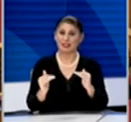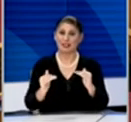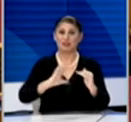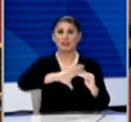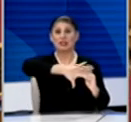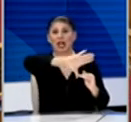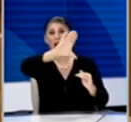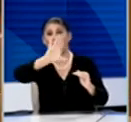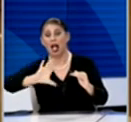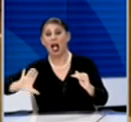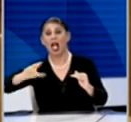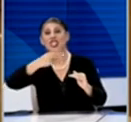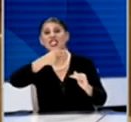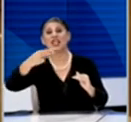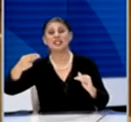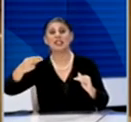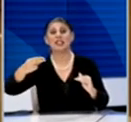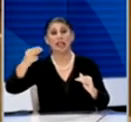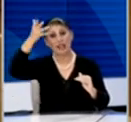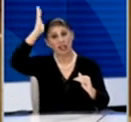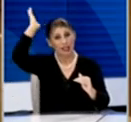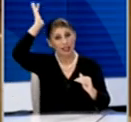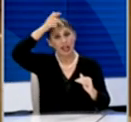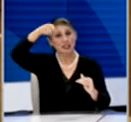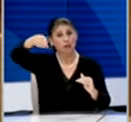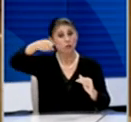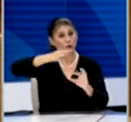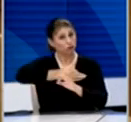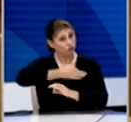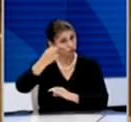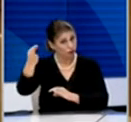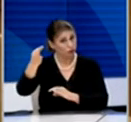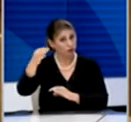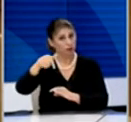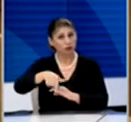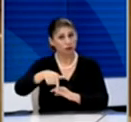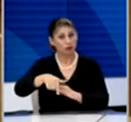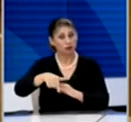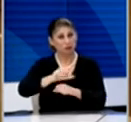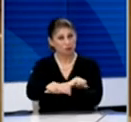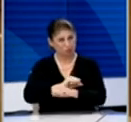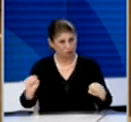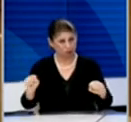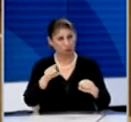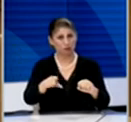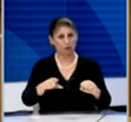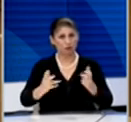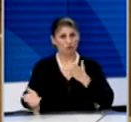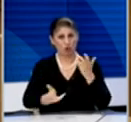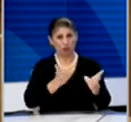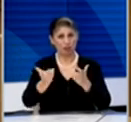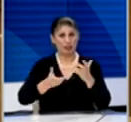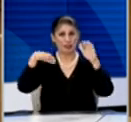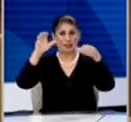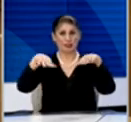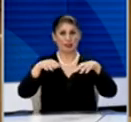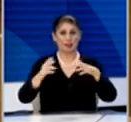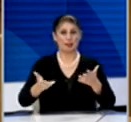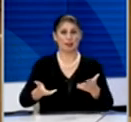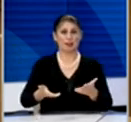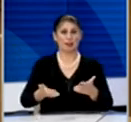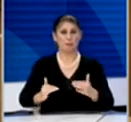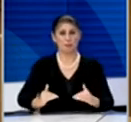θεσσαλία και στον εύρο πριν ήταν ιδανική και χάλασε τώρα με τις με τις πυρκαγιές και με τις πλημμύρες θα το